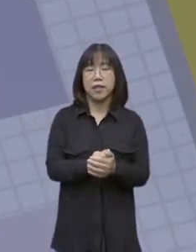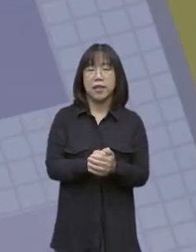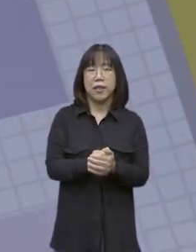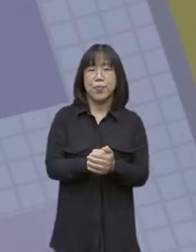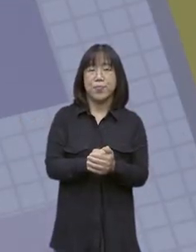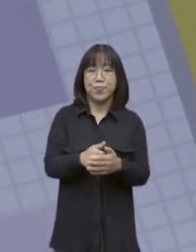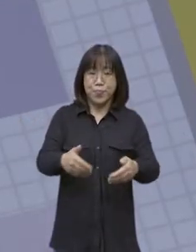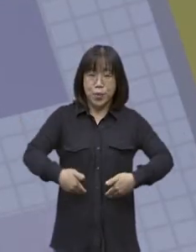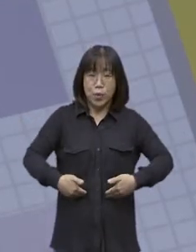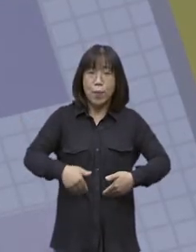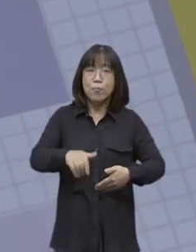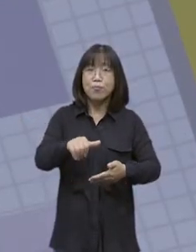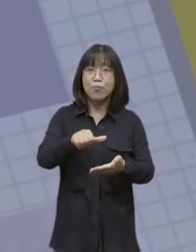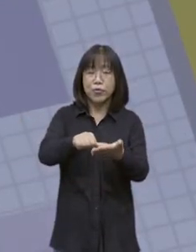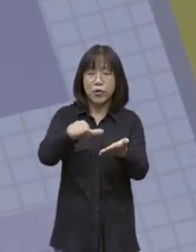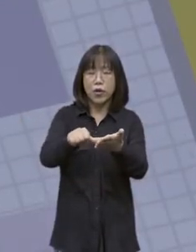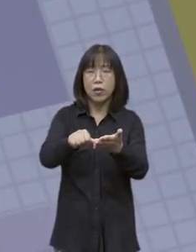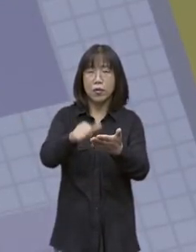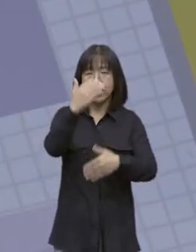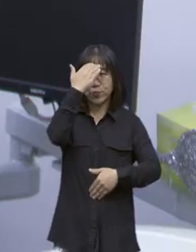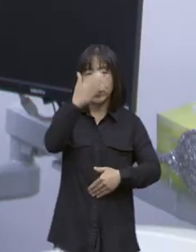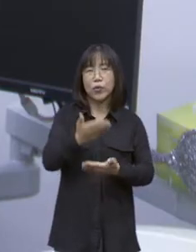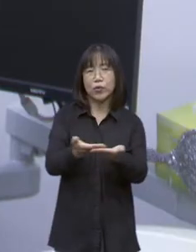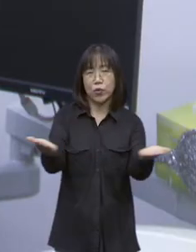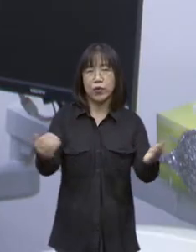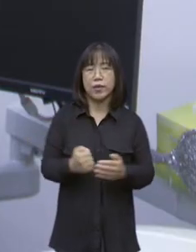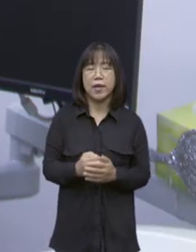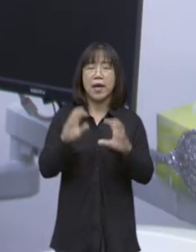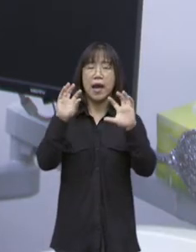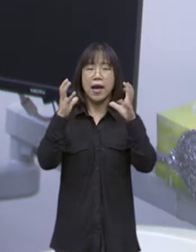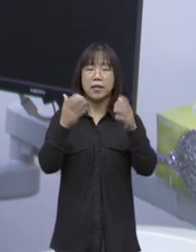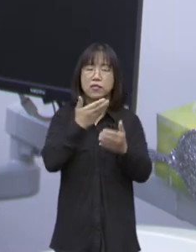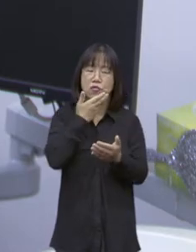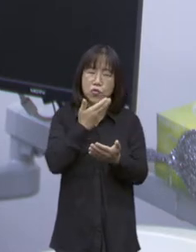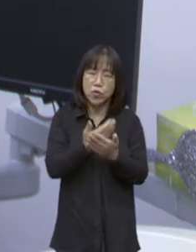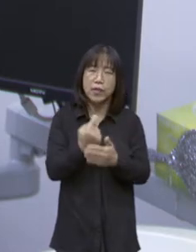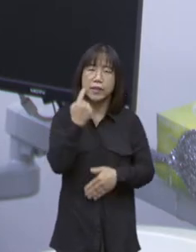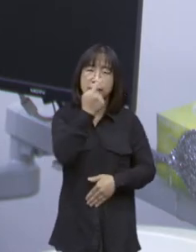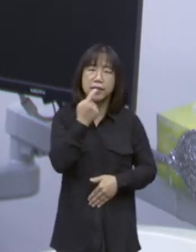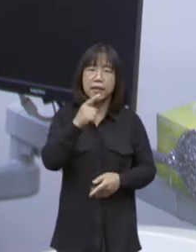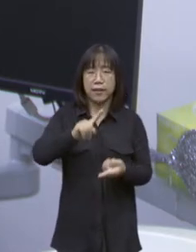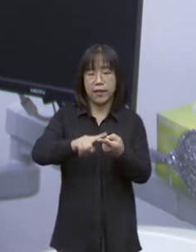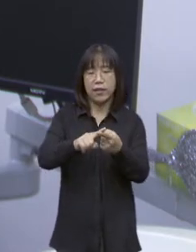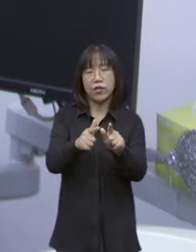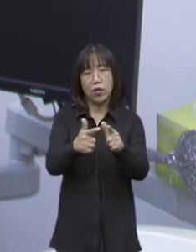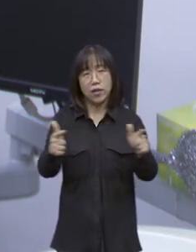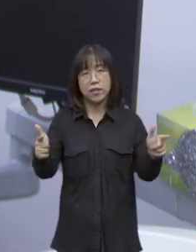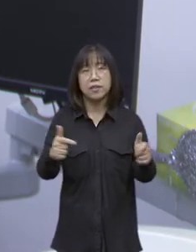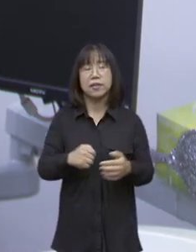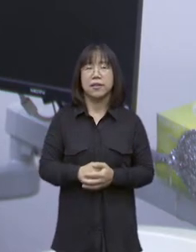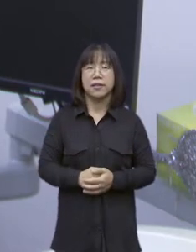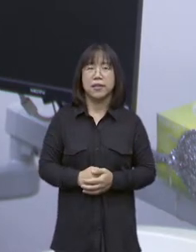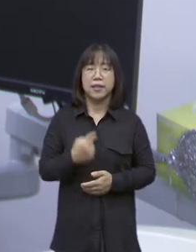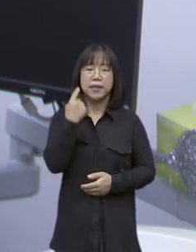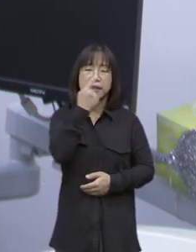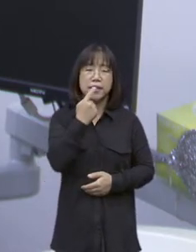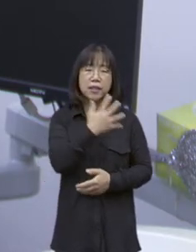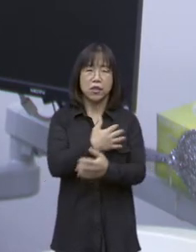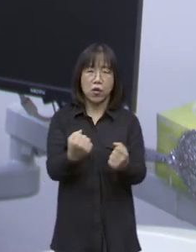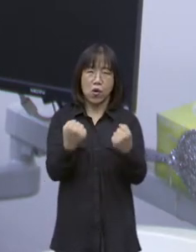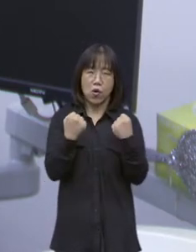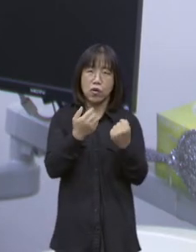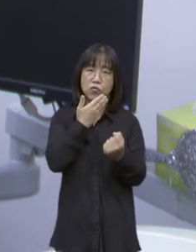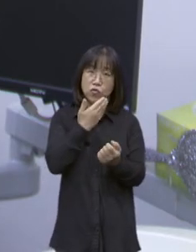무료로 제공하고 있습니다. 아동 구강 교육 영상인 소중한 치아 건강 내가 지켜요는 구강